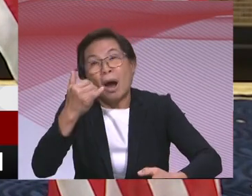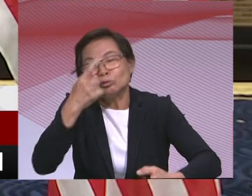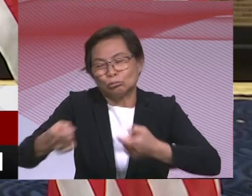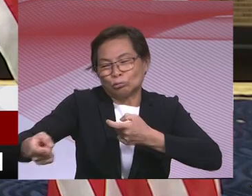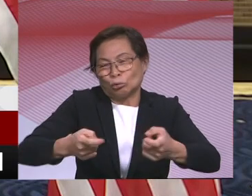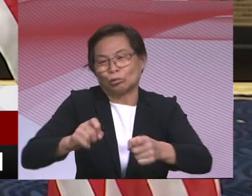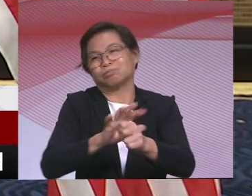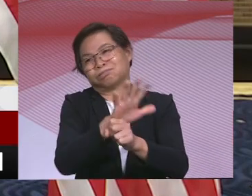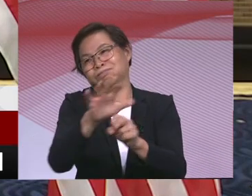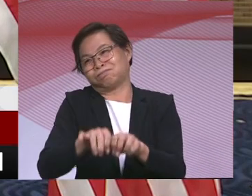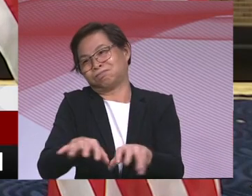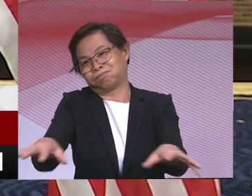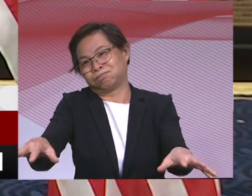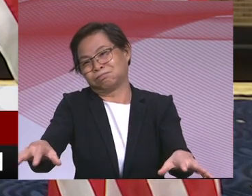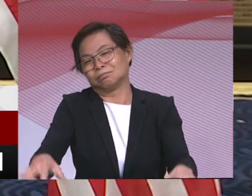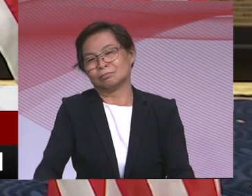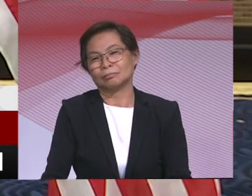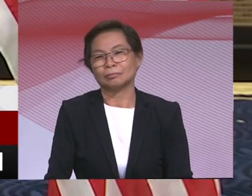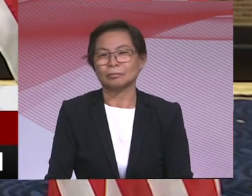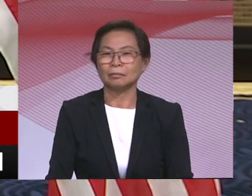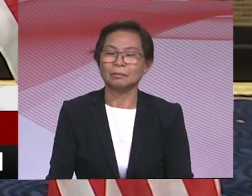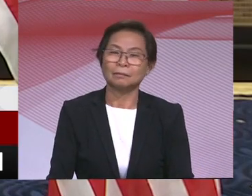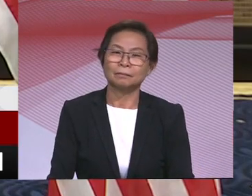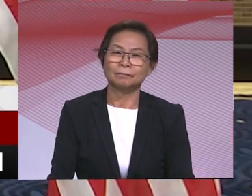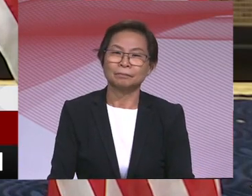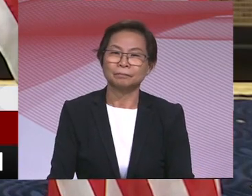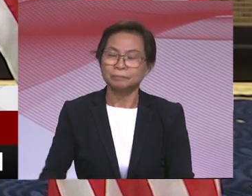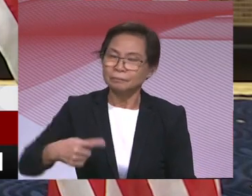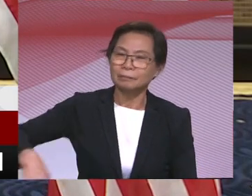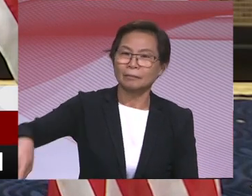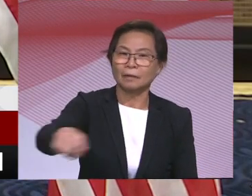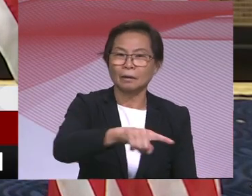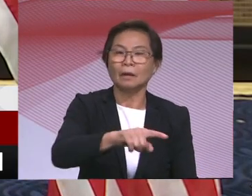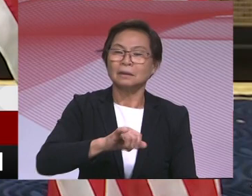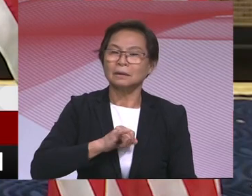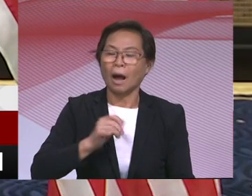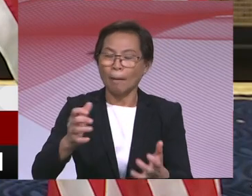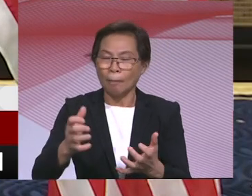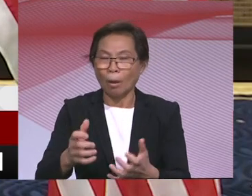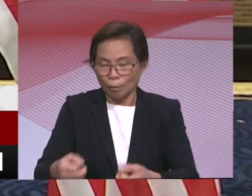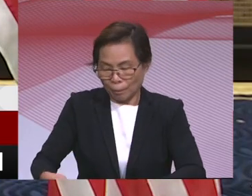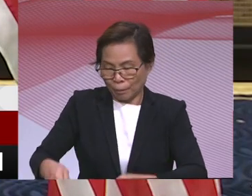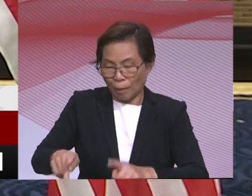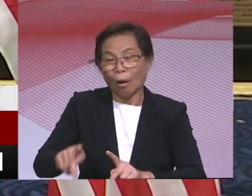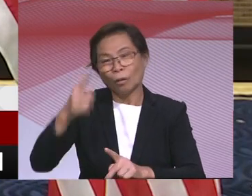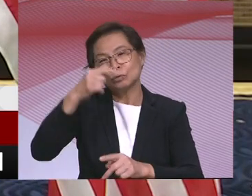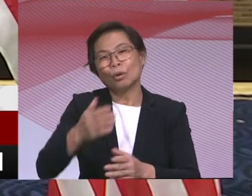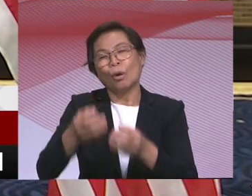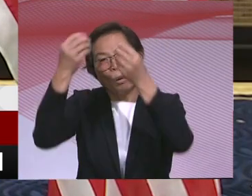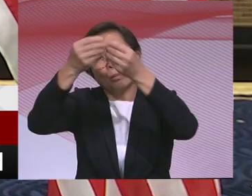qobid 19 Nih setelan statis cleaner Hai saya juga ingin mengambil kesempatan untuk